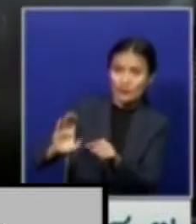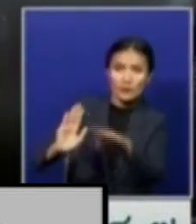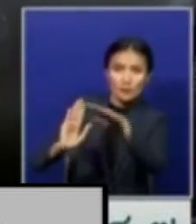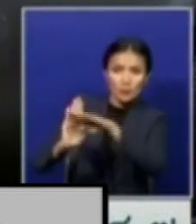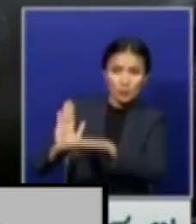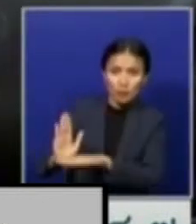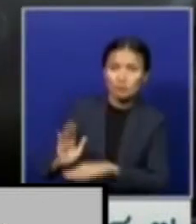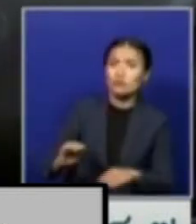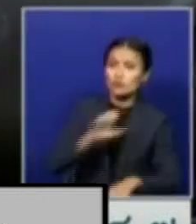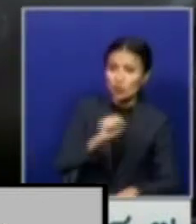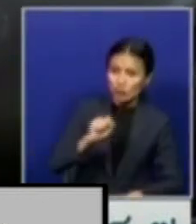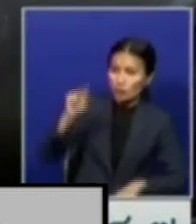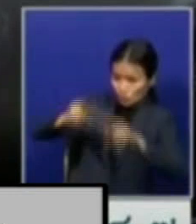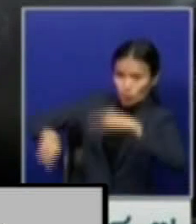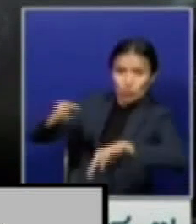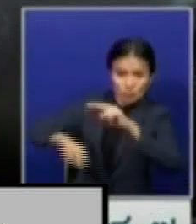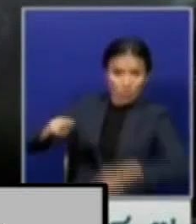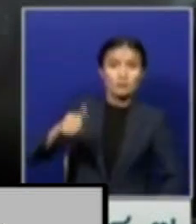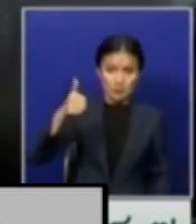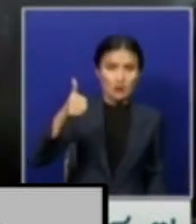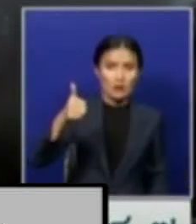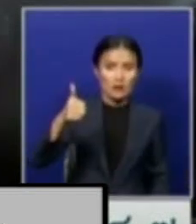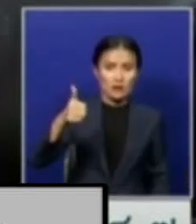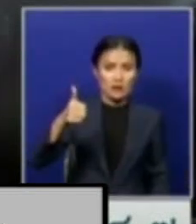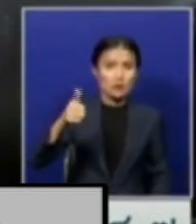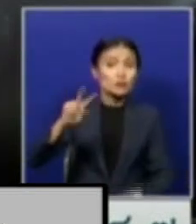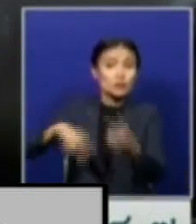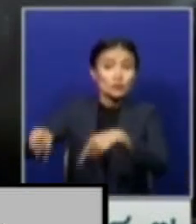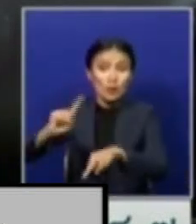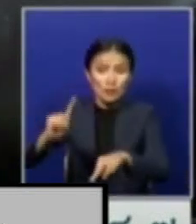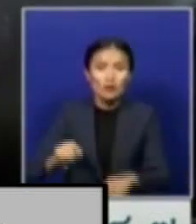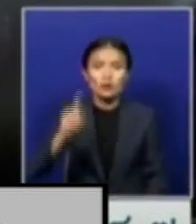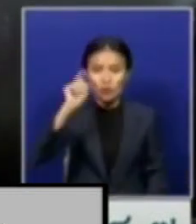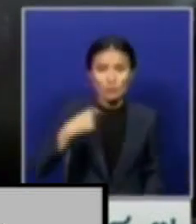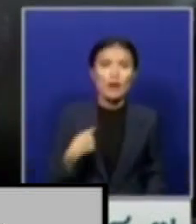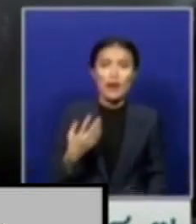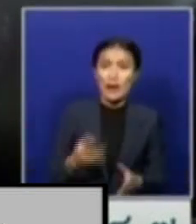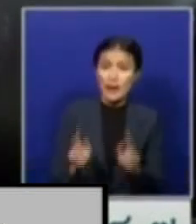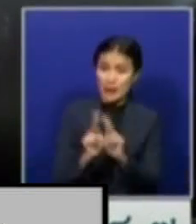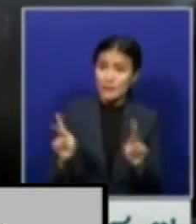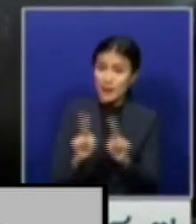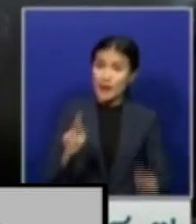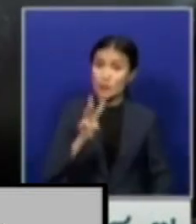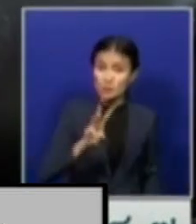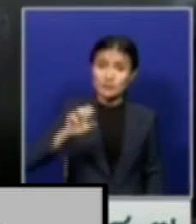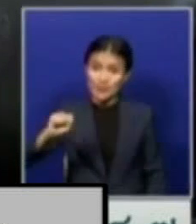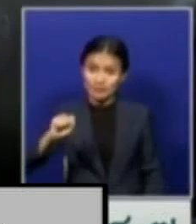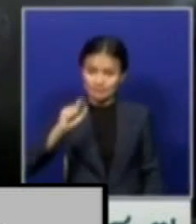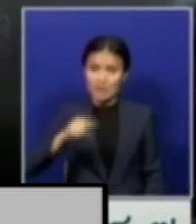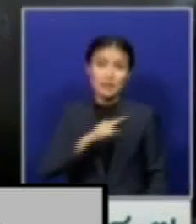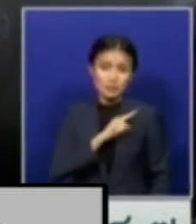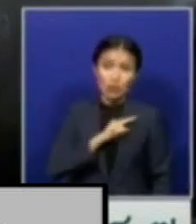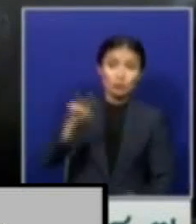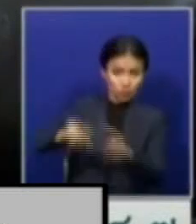นี้นะครับโดยผ่านทางกรรมาธิการวิสามัญสำคัญนะครับหลายพรรค